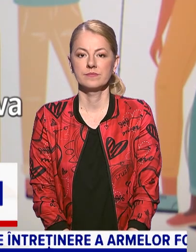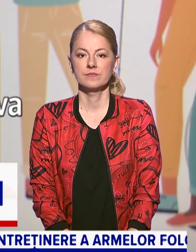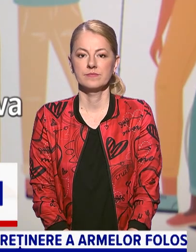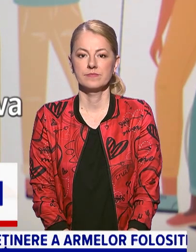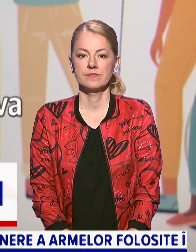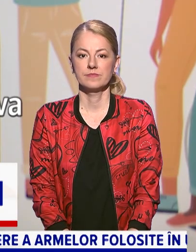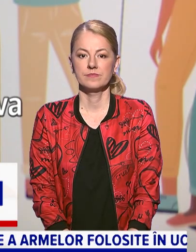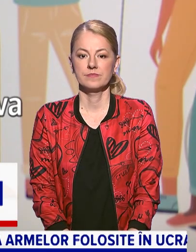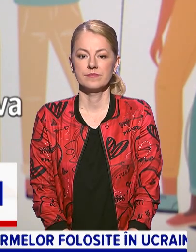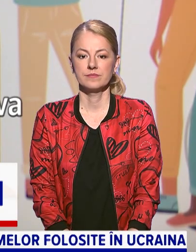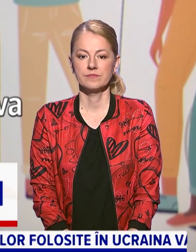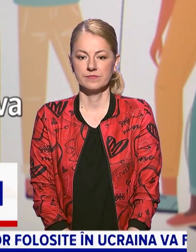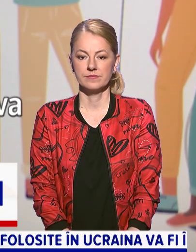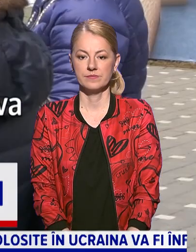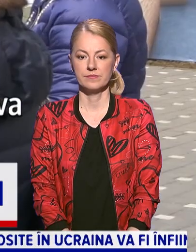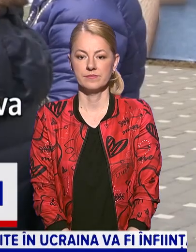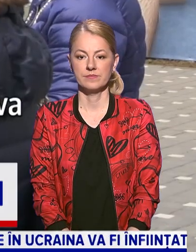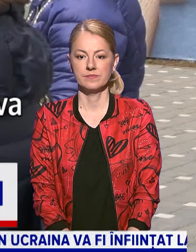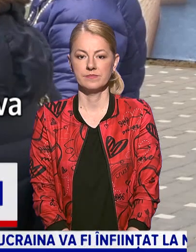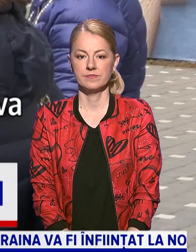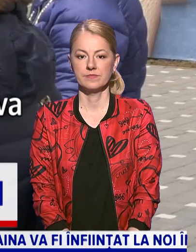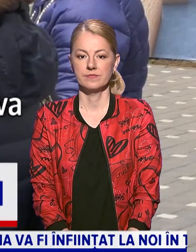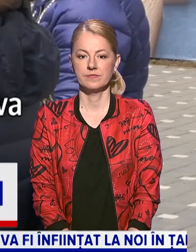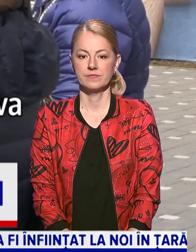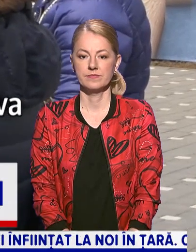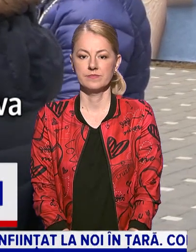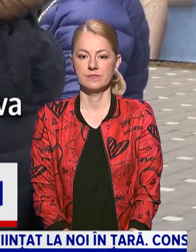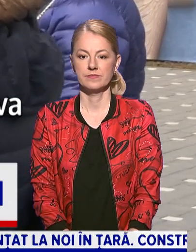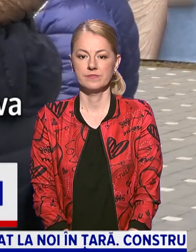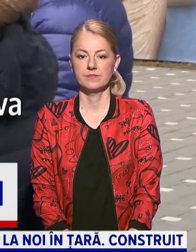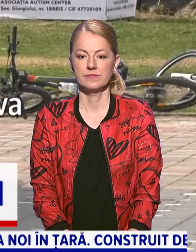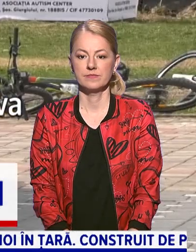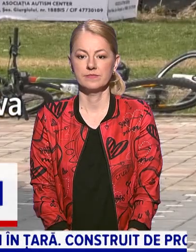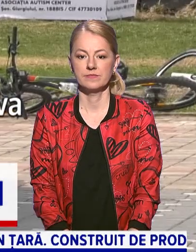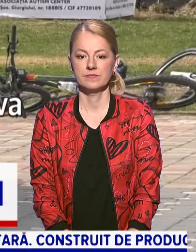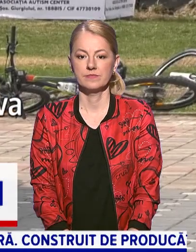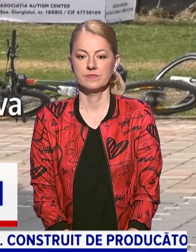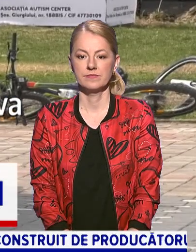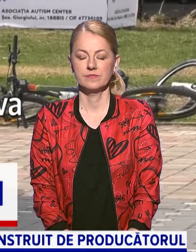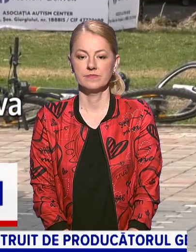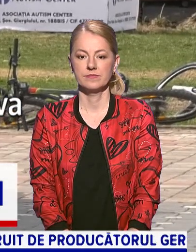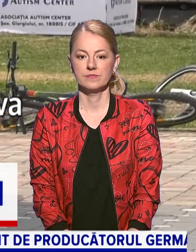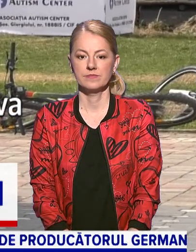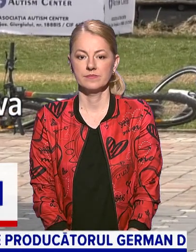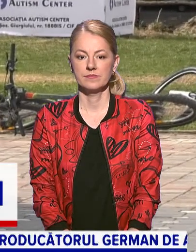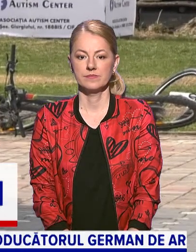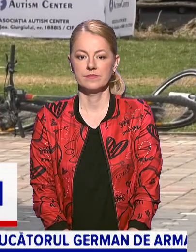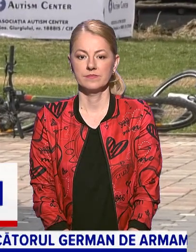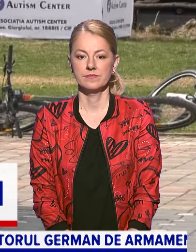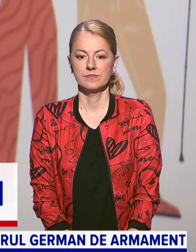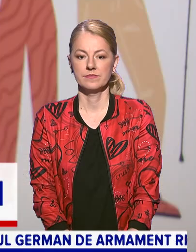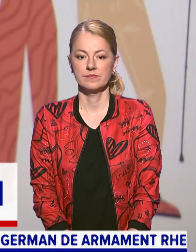children a start, a good start. Each area will be really clear so that the child doesn't have to spend a lot of time and energy